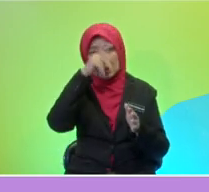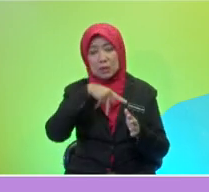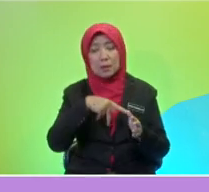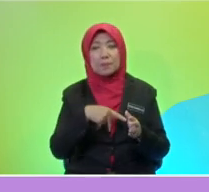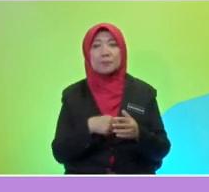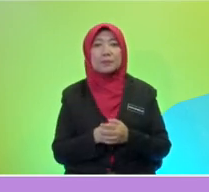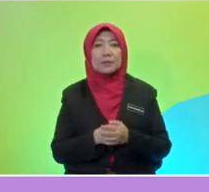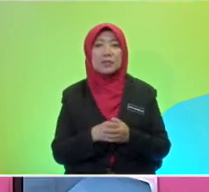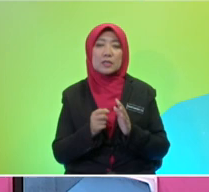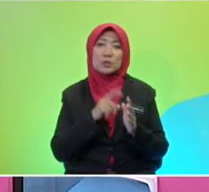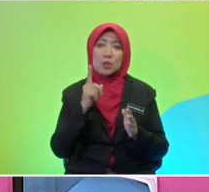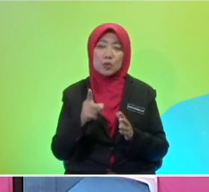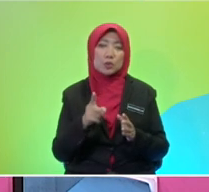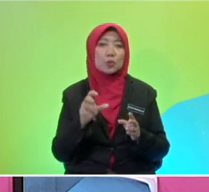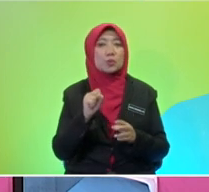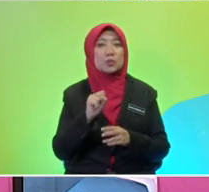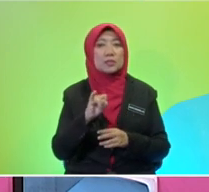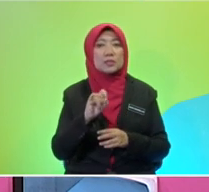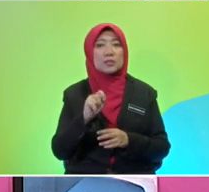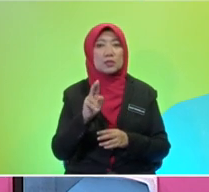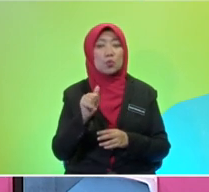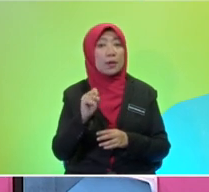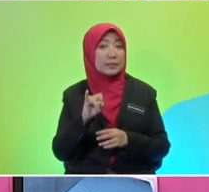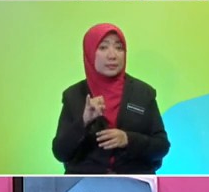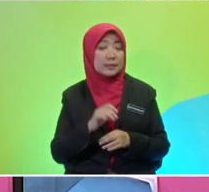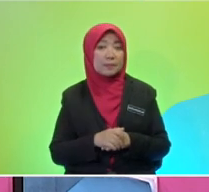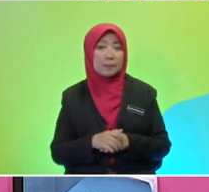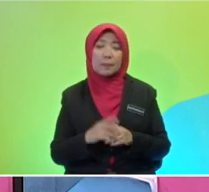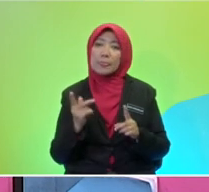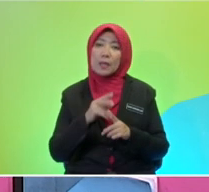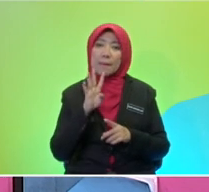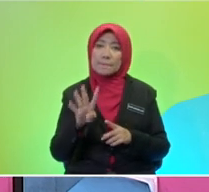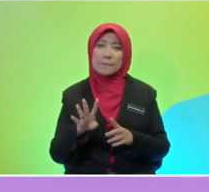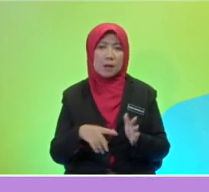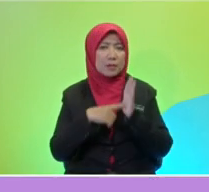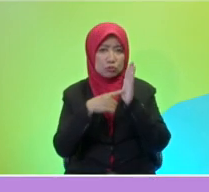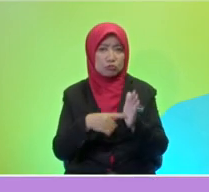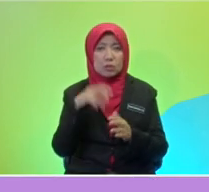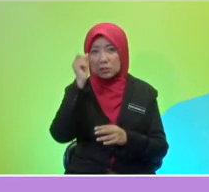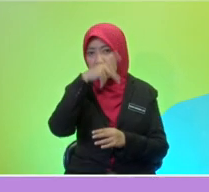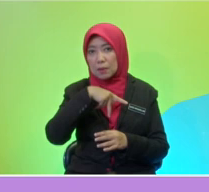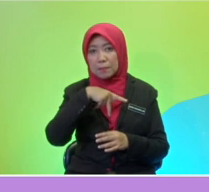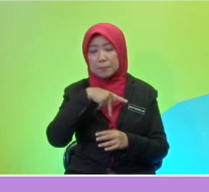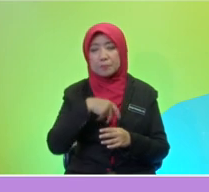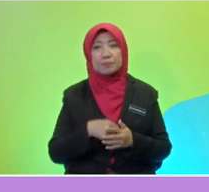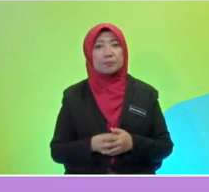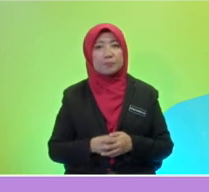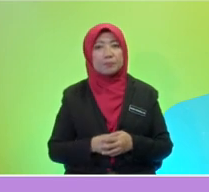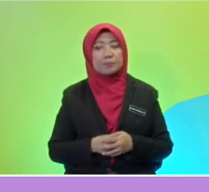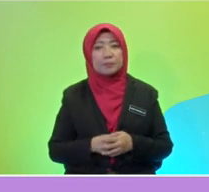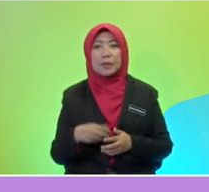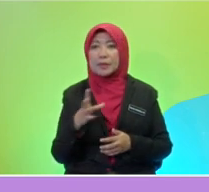matematika dalam suatu situasi yang keempat mendemonstrasikan sikap maksudnya ditunjukan sikap